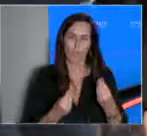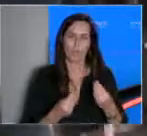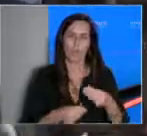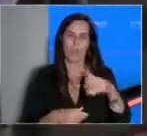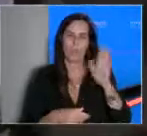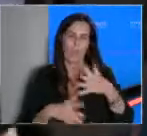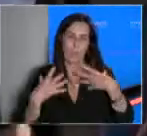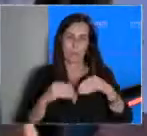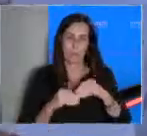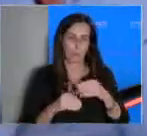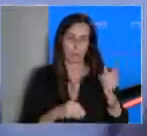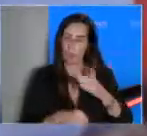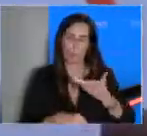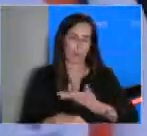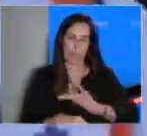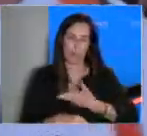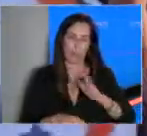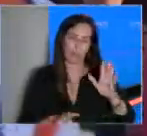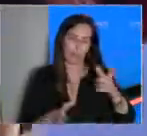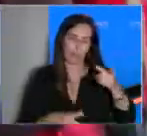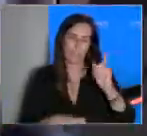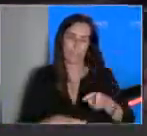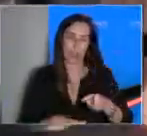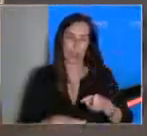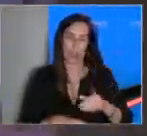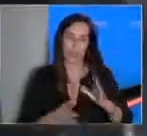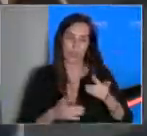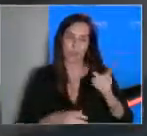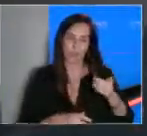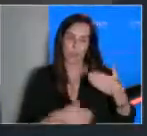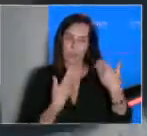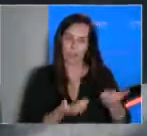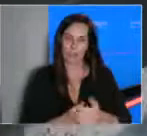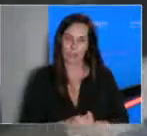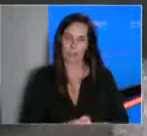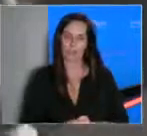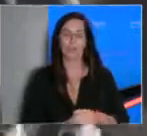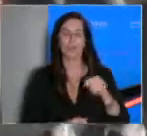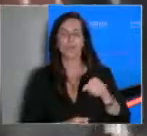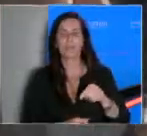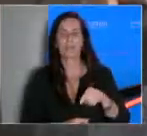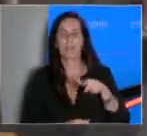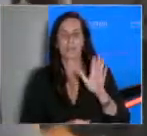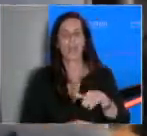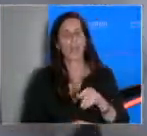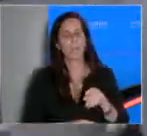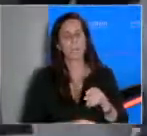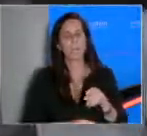וגם של המשפחות שהן לא מקבלות את מה שהן צריכות ומה שמגיע להן. וזה גם מביא